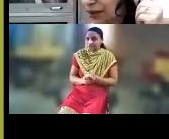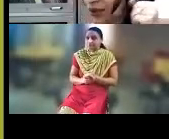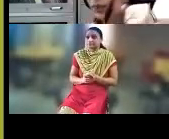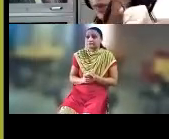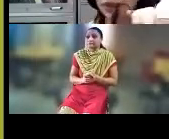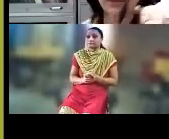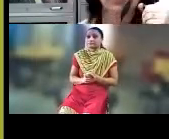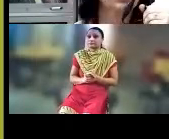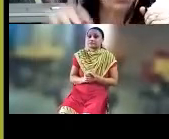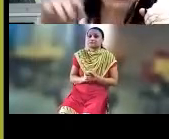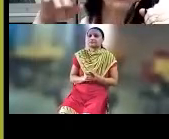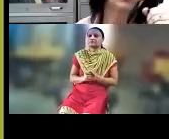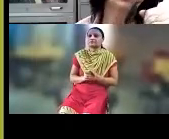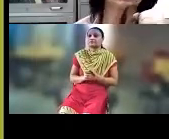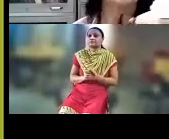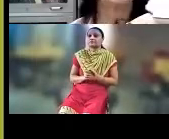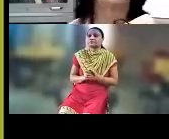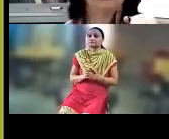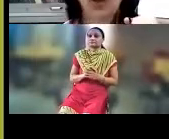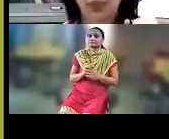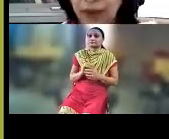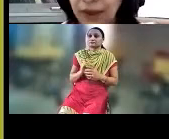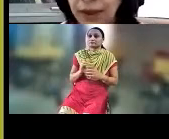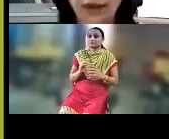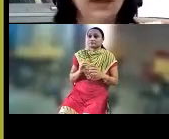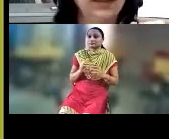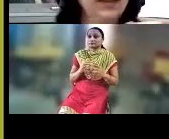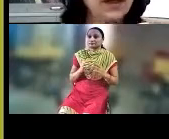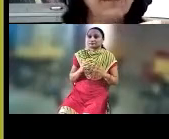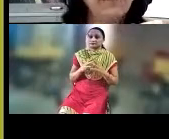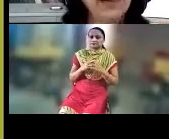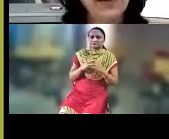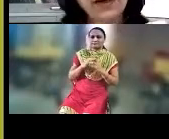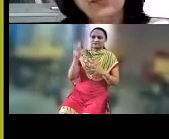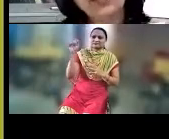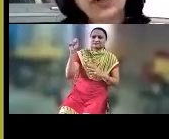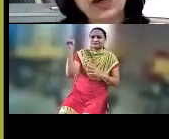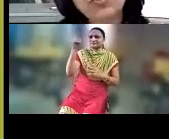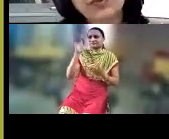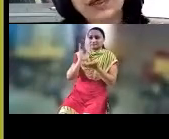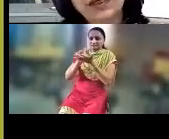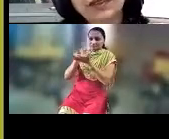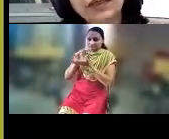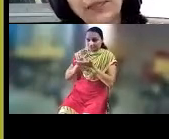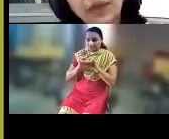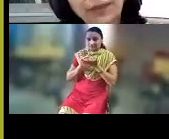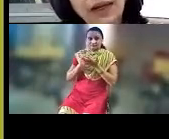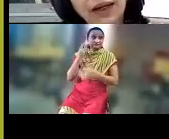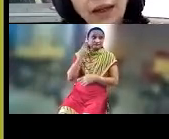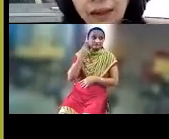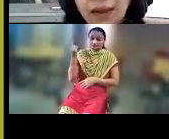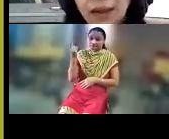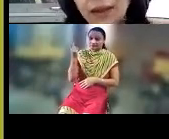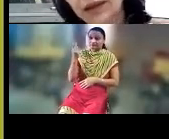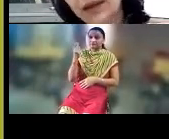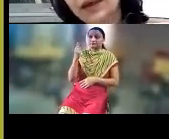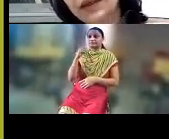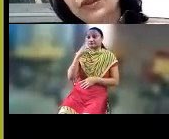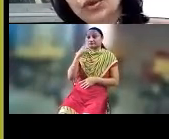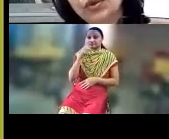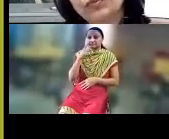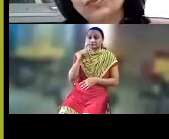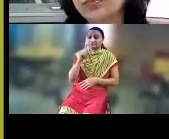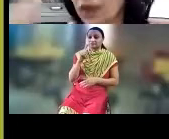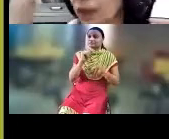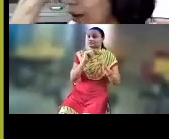वेस्टर्न कंट्रीज में काफी पॉपुलर है। पेरेंटिंग प्रोग्राम्स में सबसे पहले ये देखा गया था कि